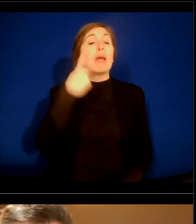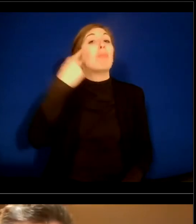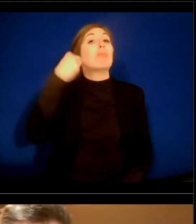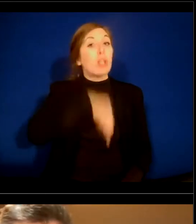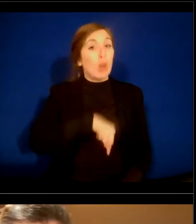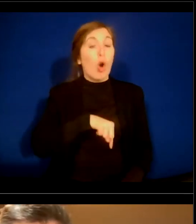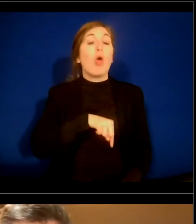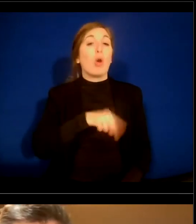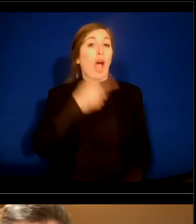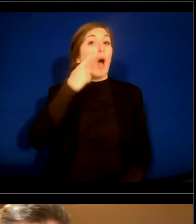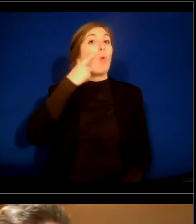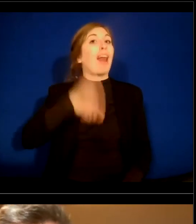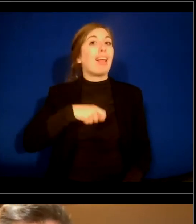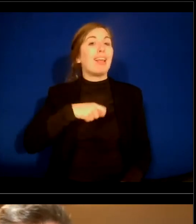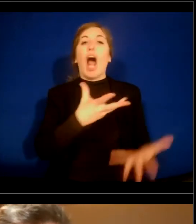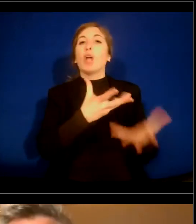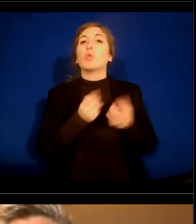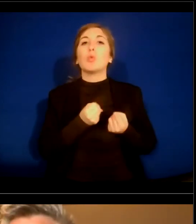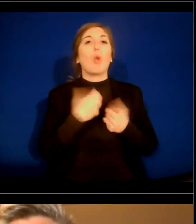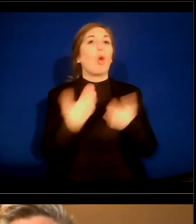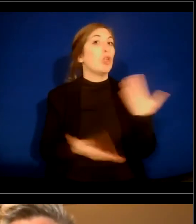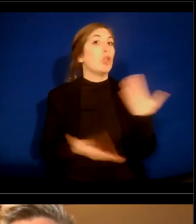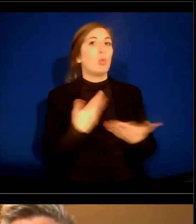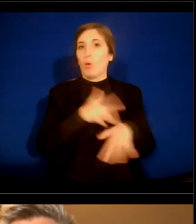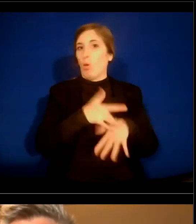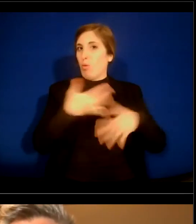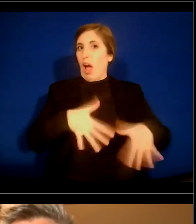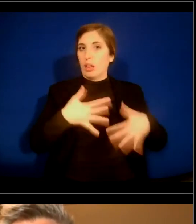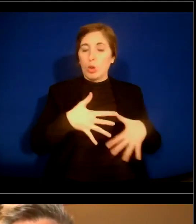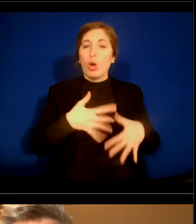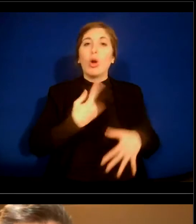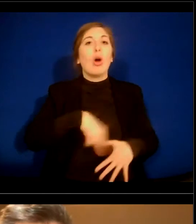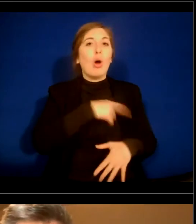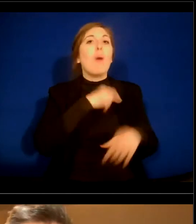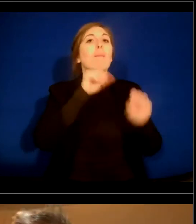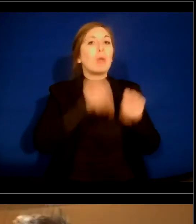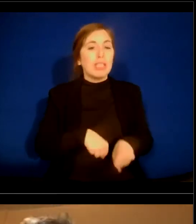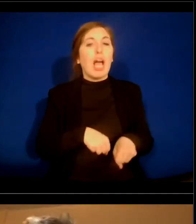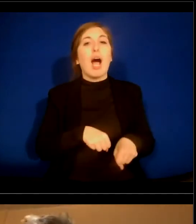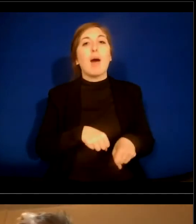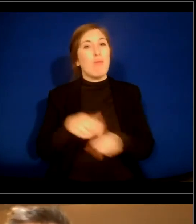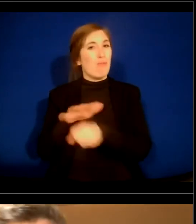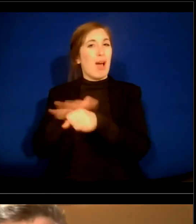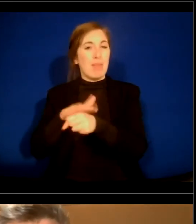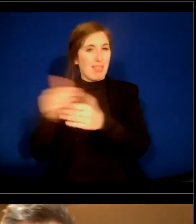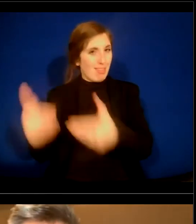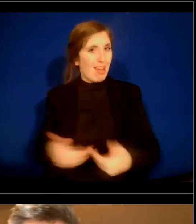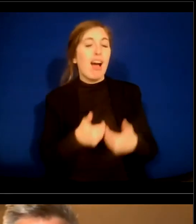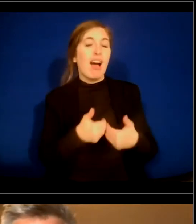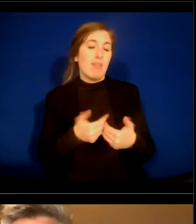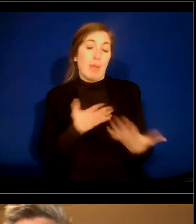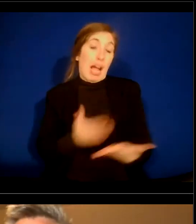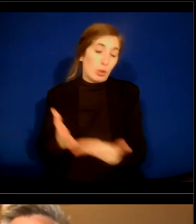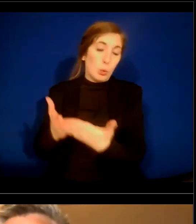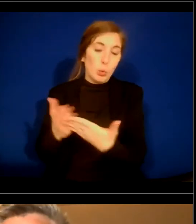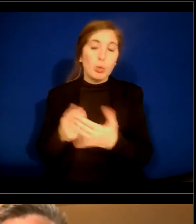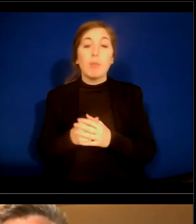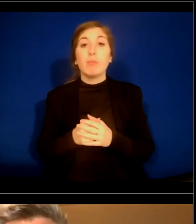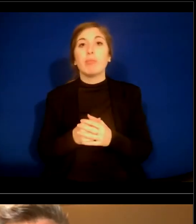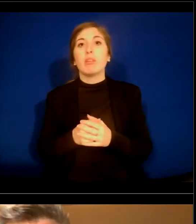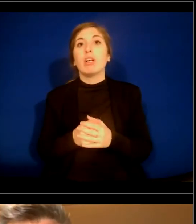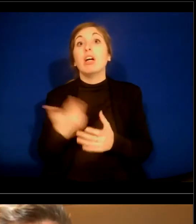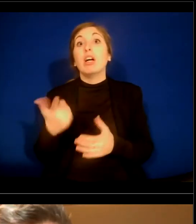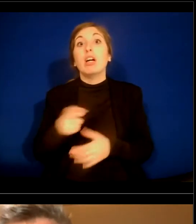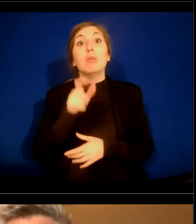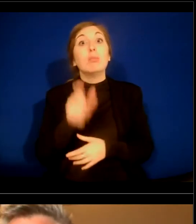subito. E quindi possiamo dare aiuto a questa famiglia. E abbiamo visto questa famiglia, queste persone sono